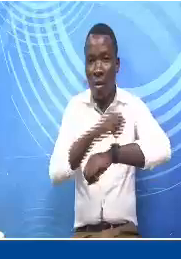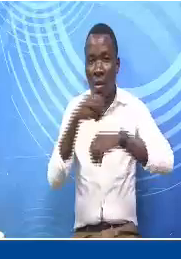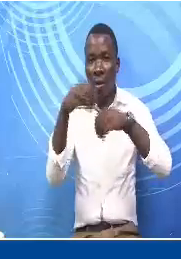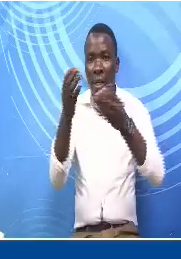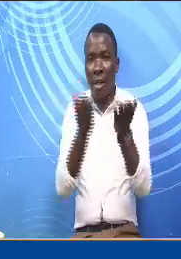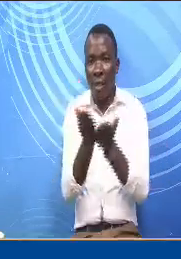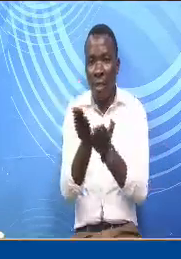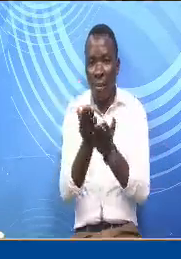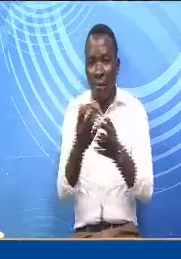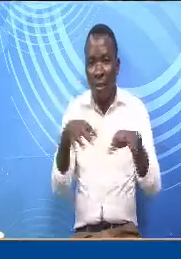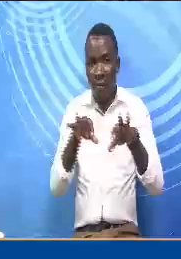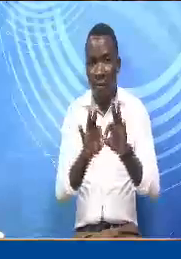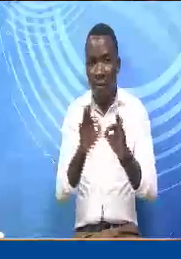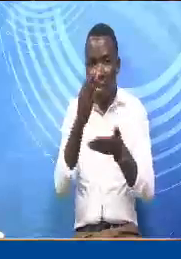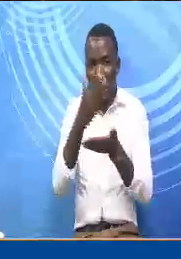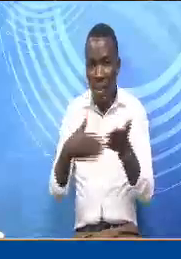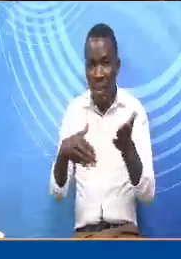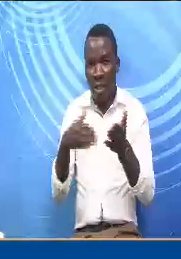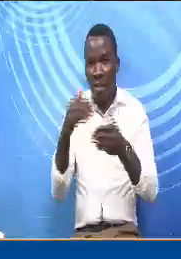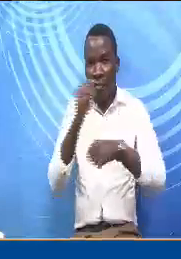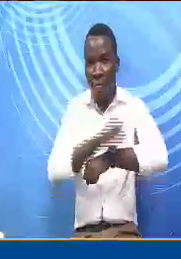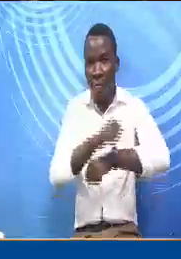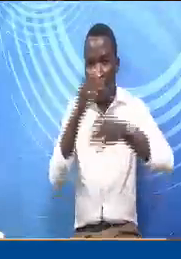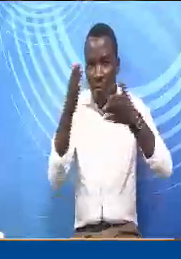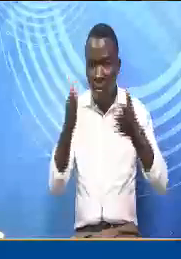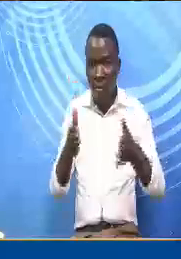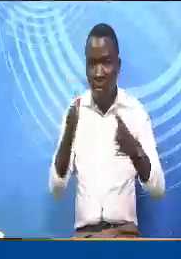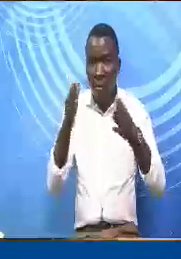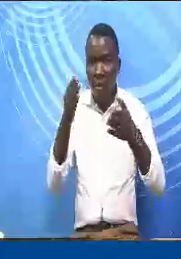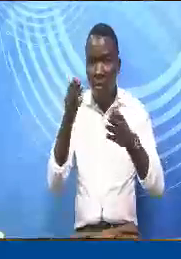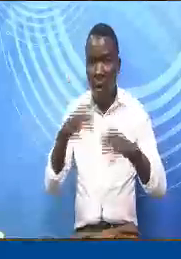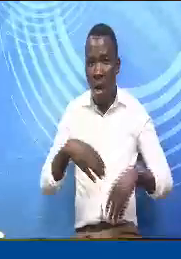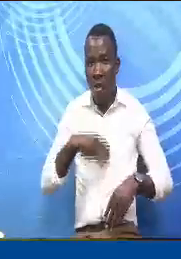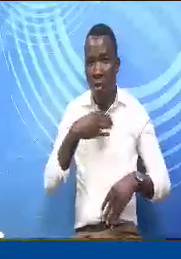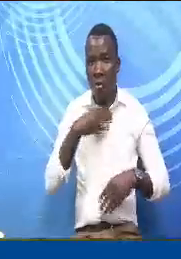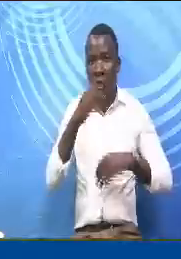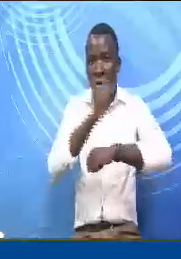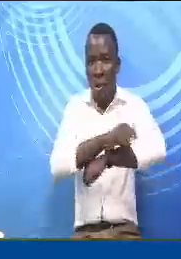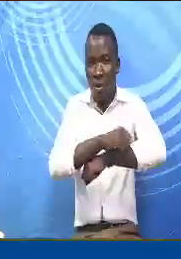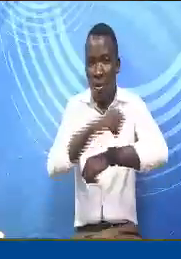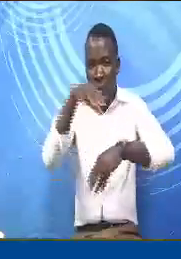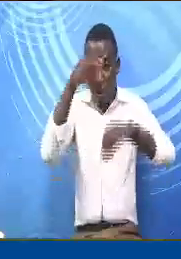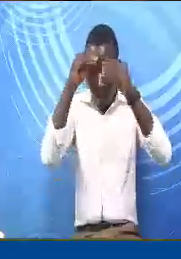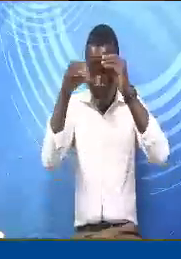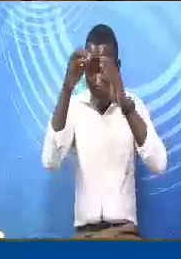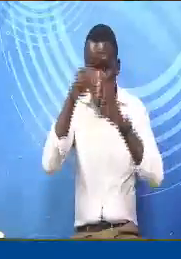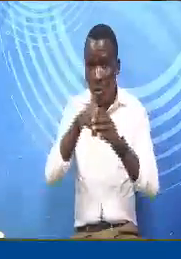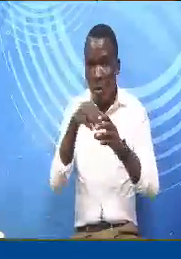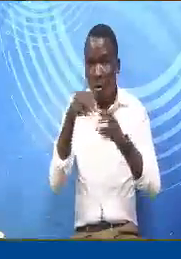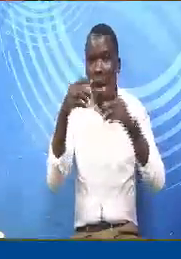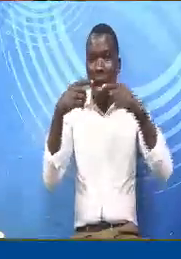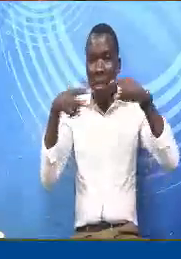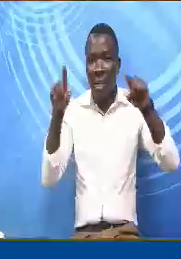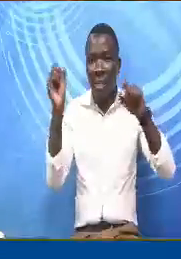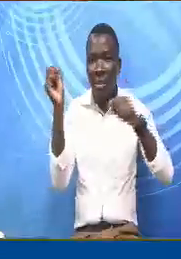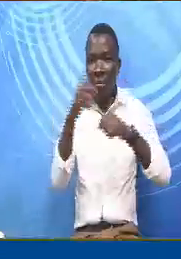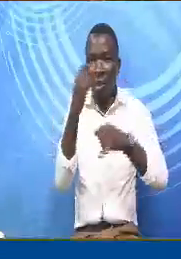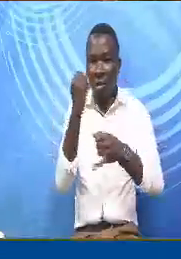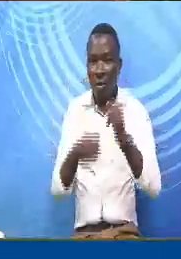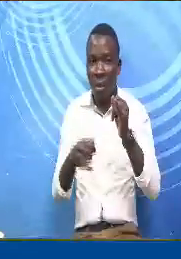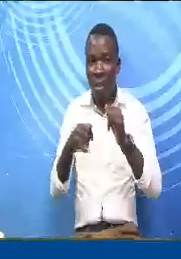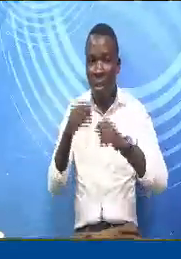z'ingenzi. Bamwe mu banyeshuri BTN TV twasuye mu bigo by'amashuri bigamo batangaje ko uku kwezi kugiye gushira kose nta mwarimu